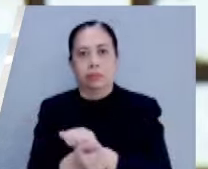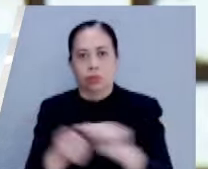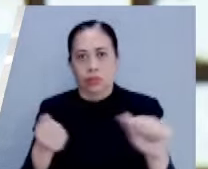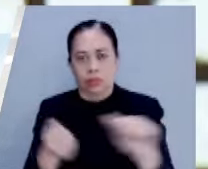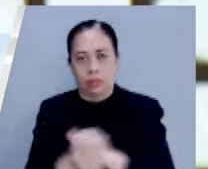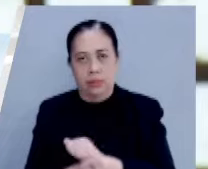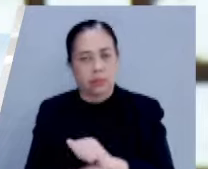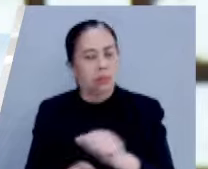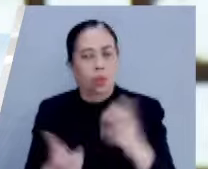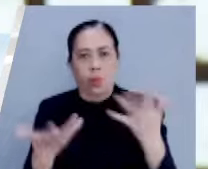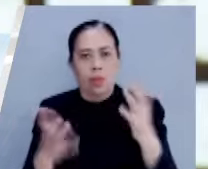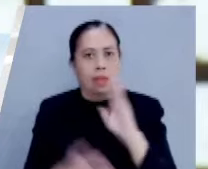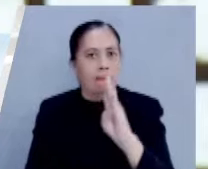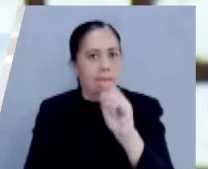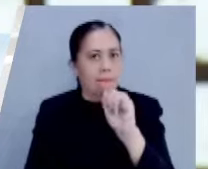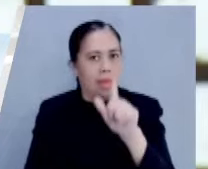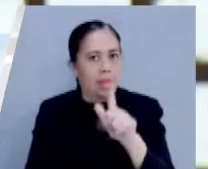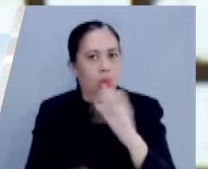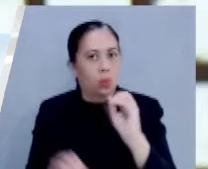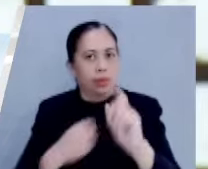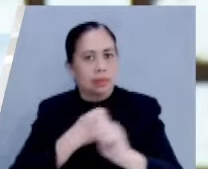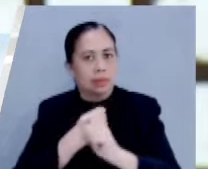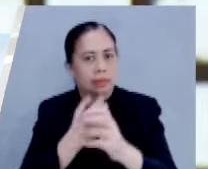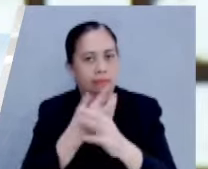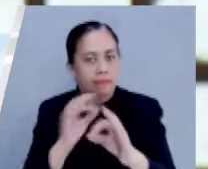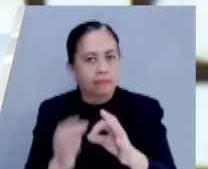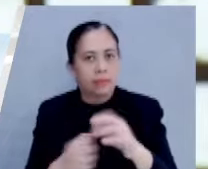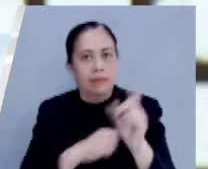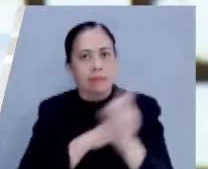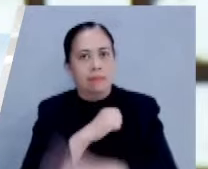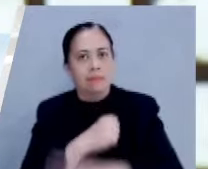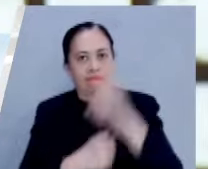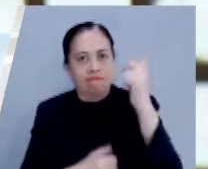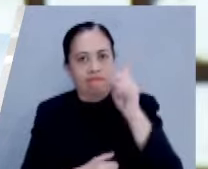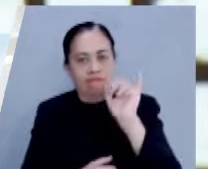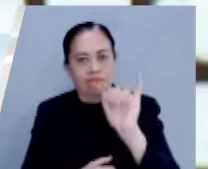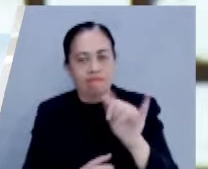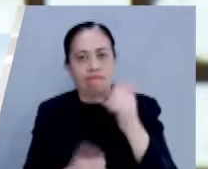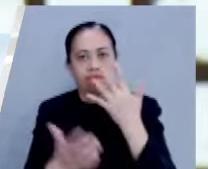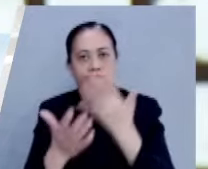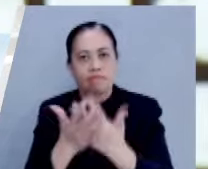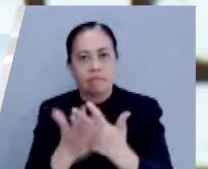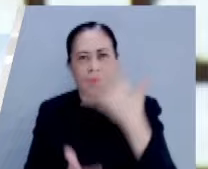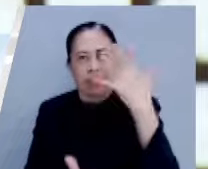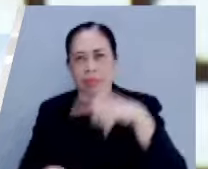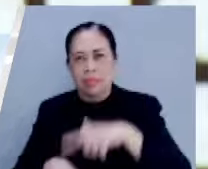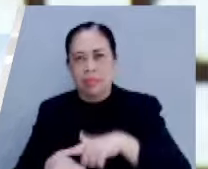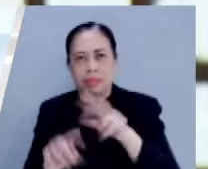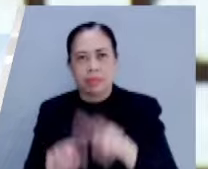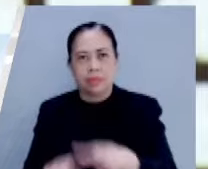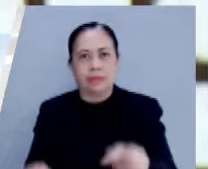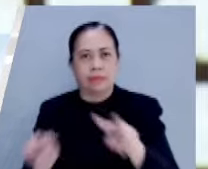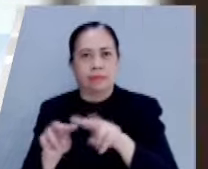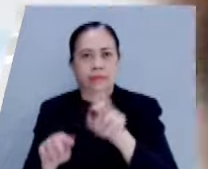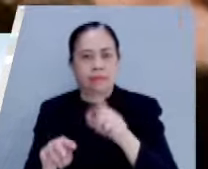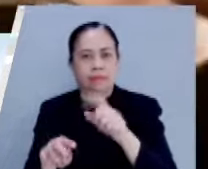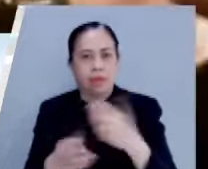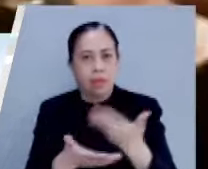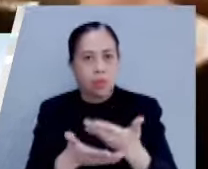non-bailable offense punishable by life imprisonment and fines up to 5 times the value of the goods